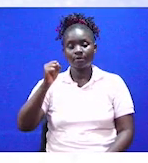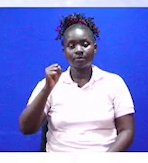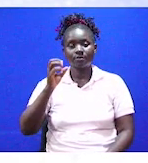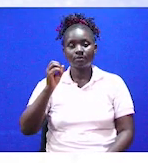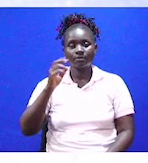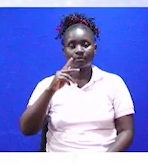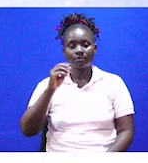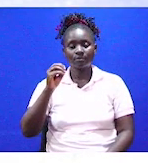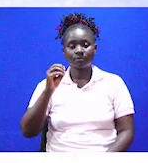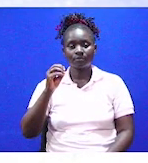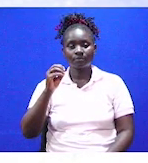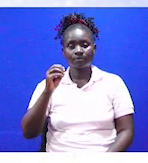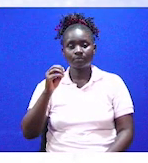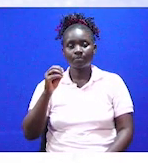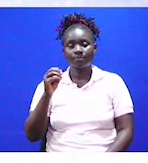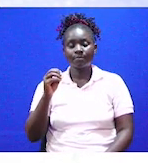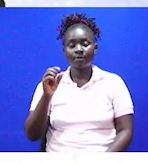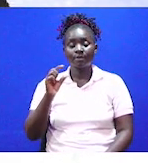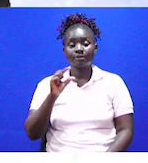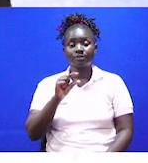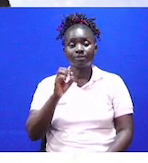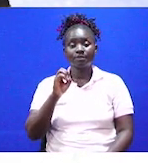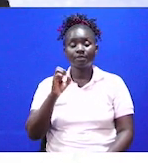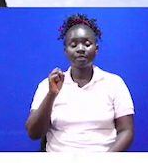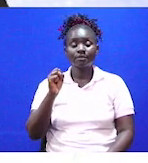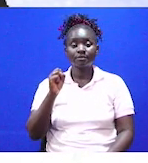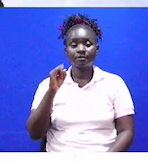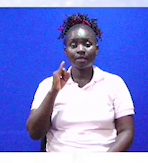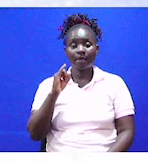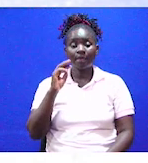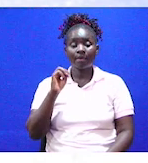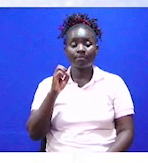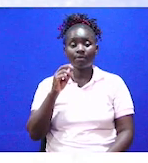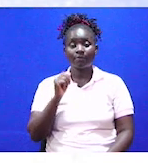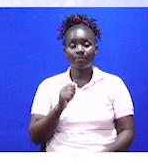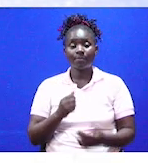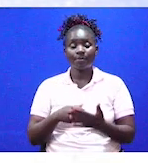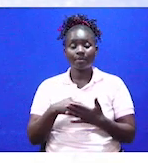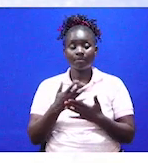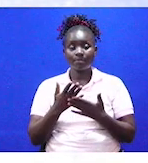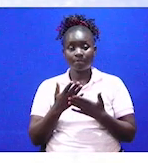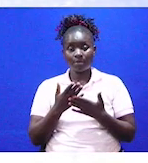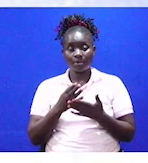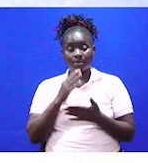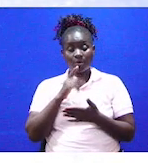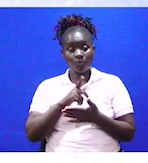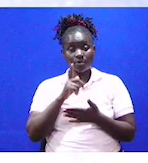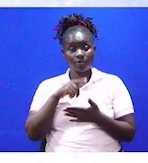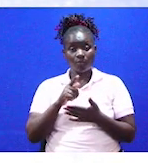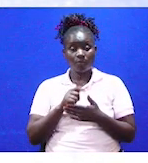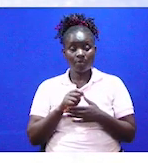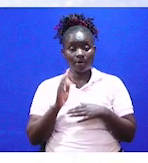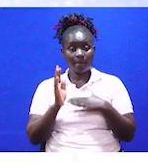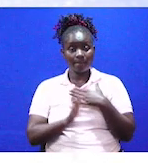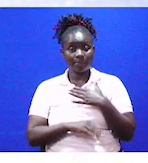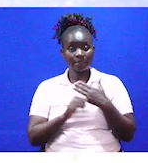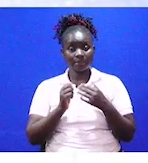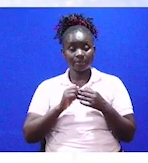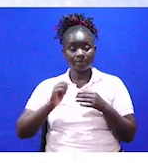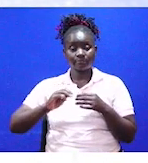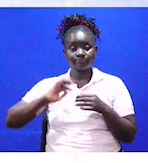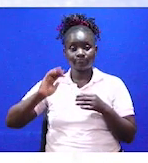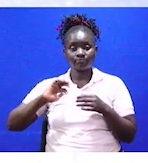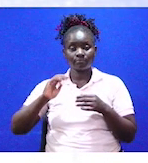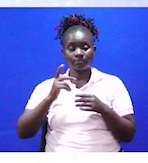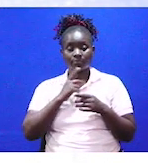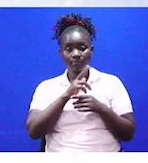ya Nyabiyose ward ya Gisima ime County Nyamira. Banyara kubaba weso kia na komochia obo tenene ligwe county iyo na